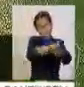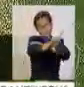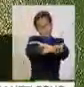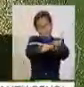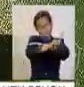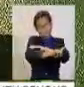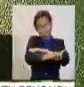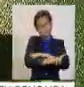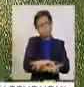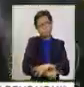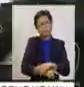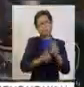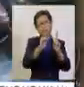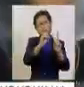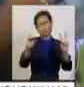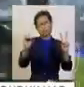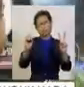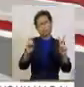penalti.